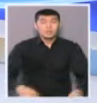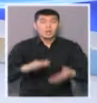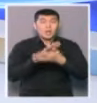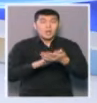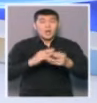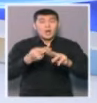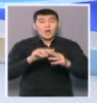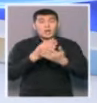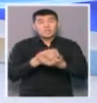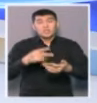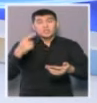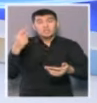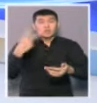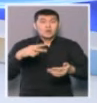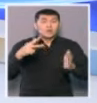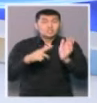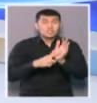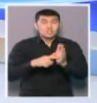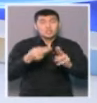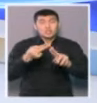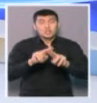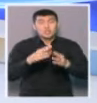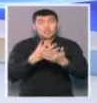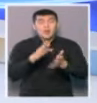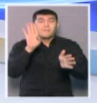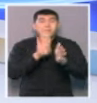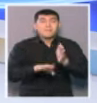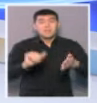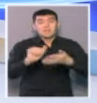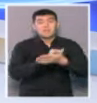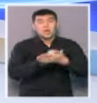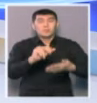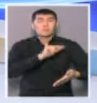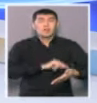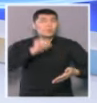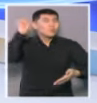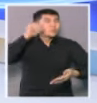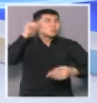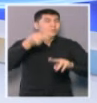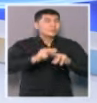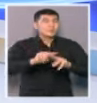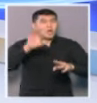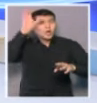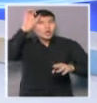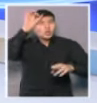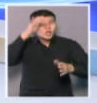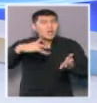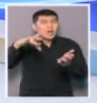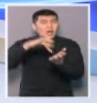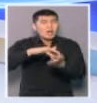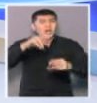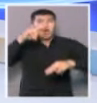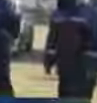Жалғастырамыз. Өңірде 27 шетелдік жеке бастайтын құжатсыз қара жұмыс істеген. Пысықайлар Жылой ауданы Құлсары қаласындағы